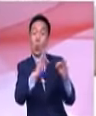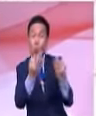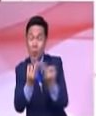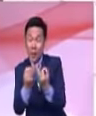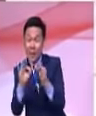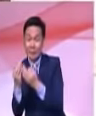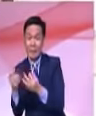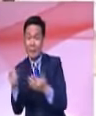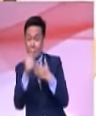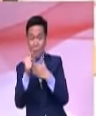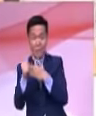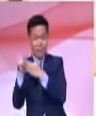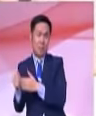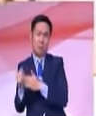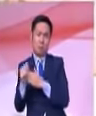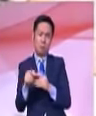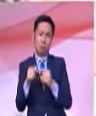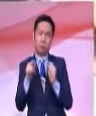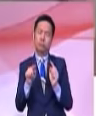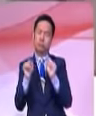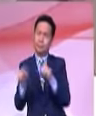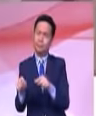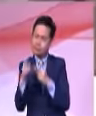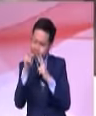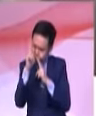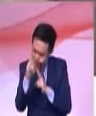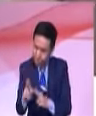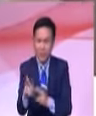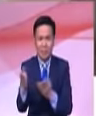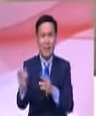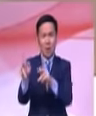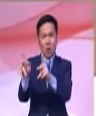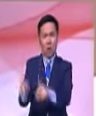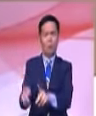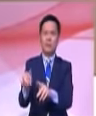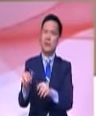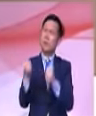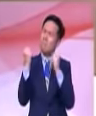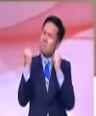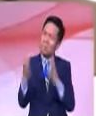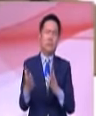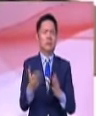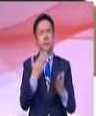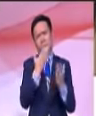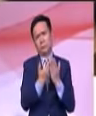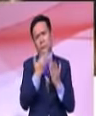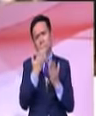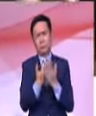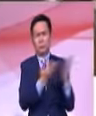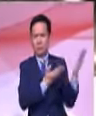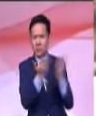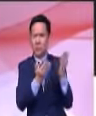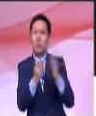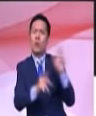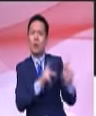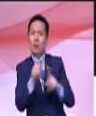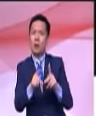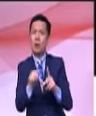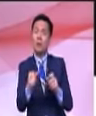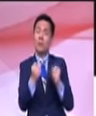para pemimpin negeri. Pemergian Allahyarham, pemimpin yang banyak berjasa kepada negeri ini, sangat dirasai mereka yang